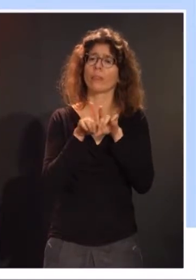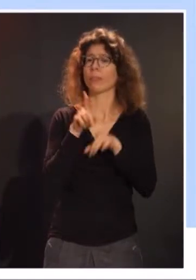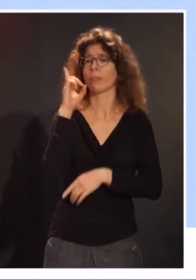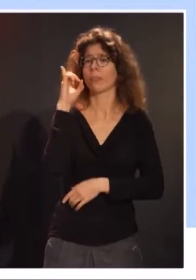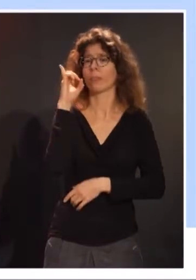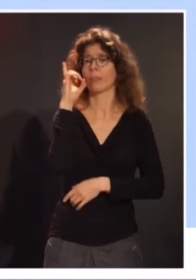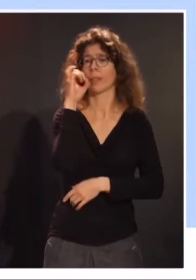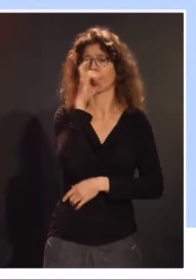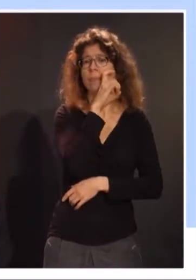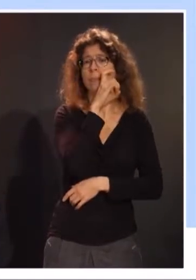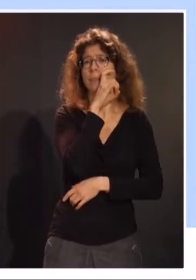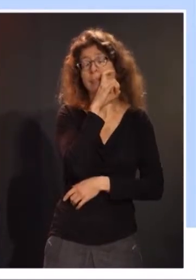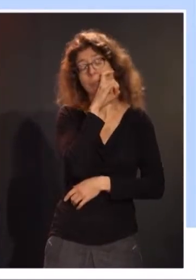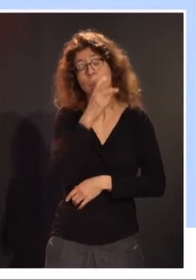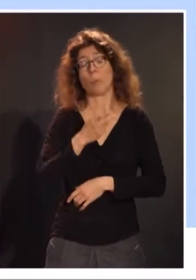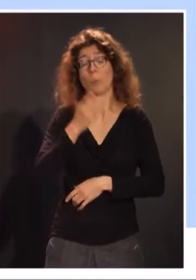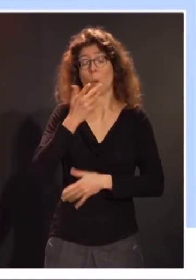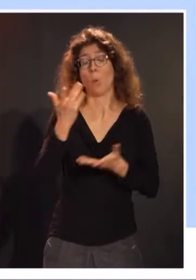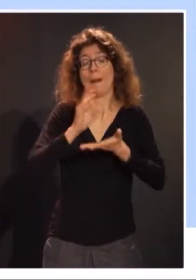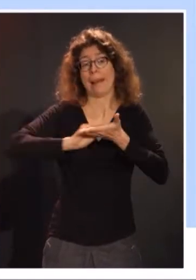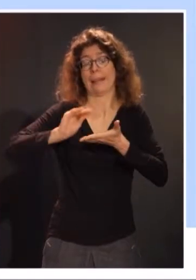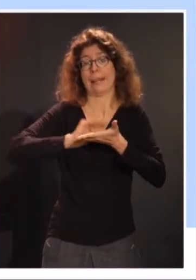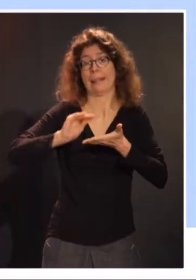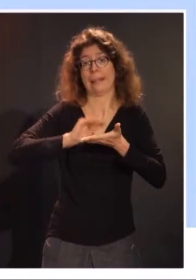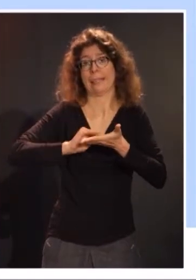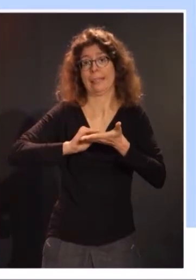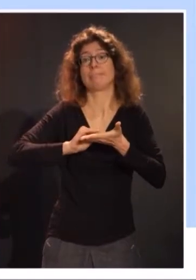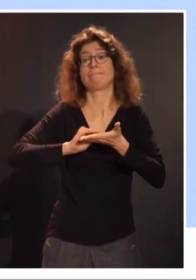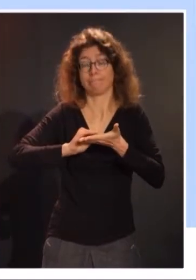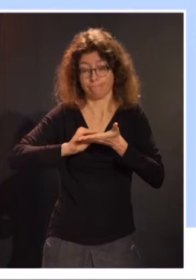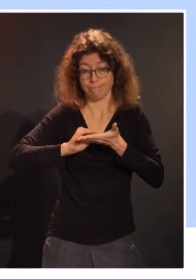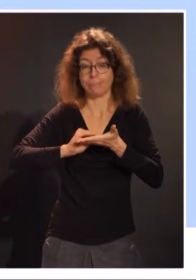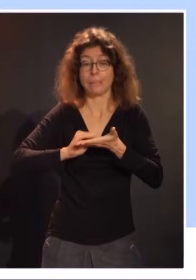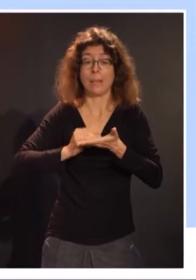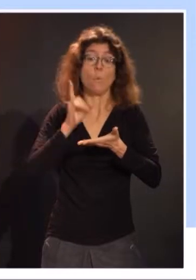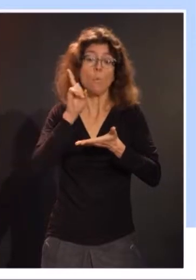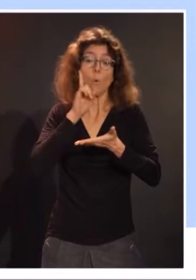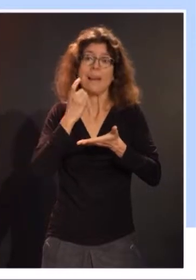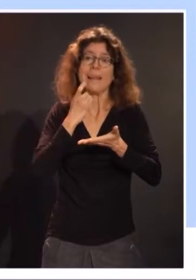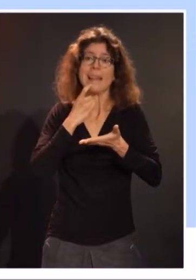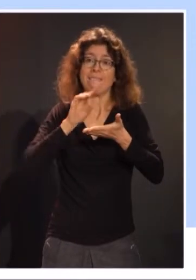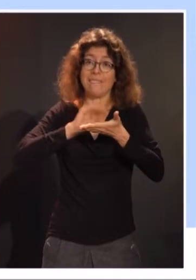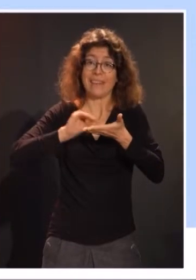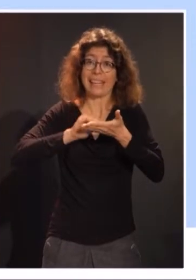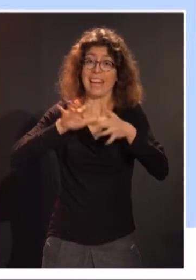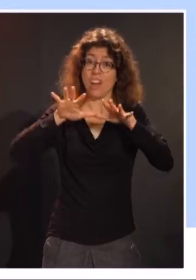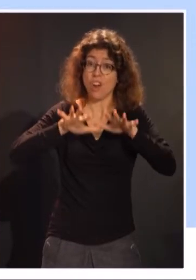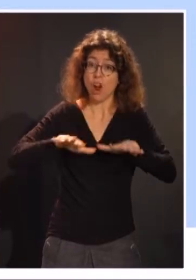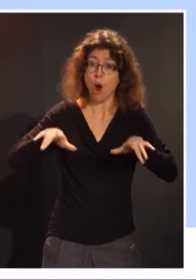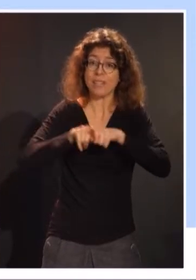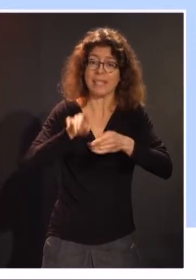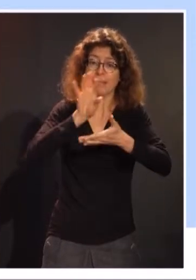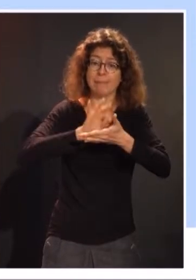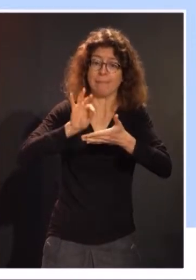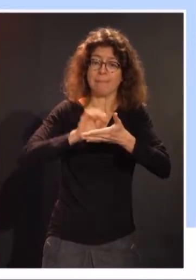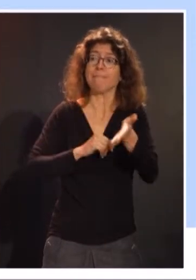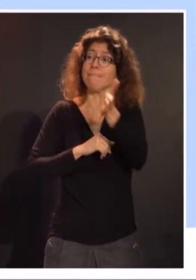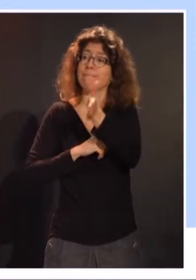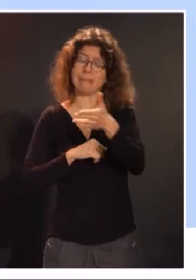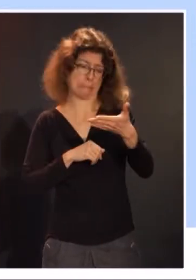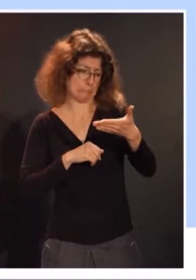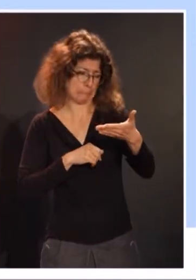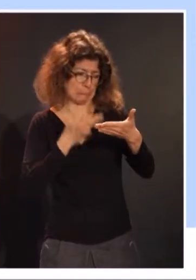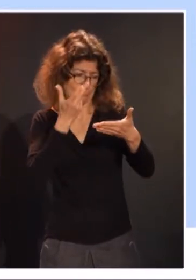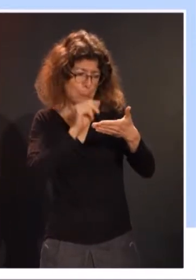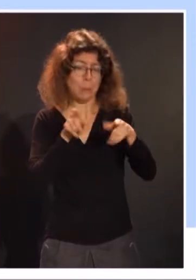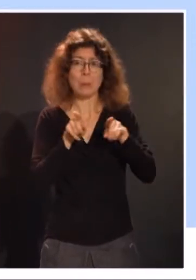difficultés, c'est celles-là les plus massives, de production écrite, donc avec une importante lenteur, une graphie peu lisible, et surtout une écriture phonétique